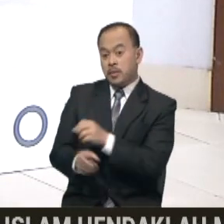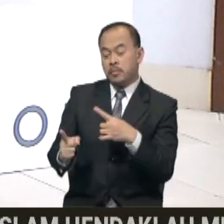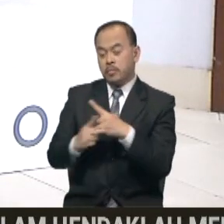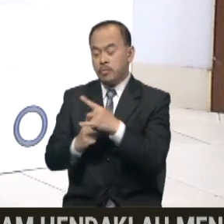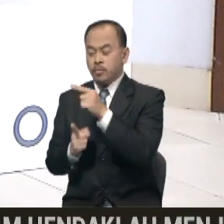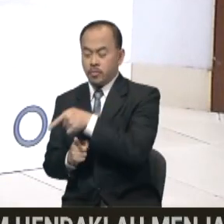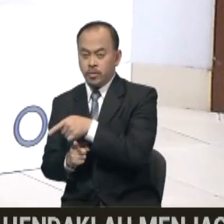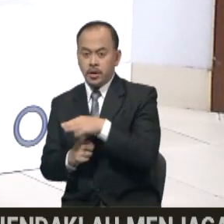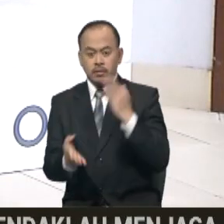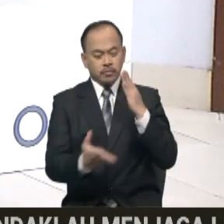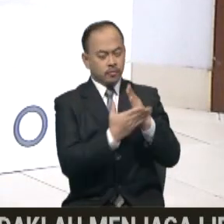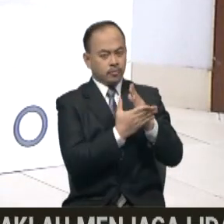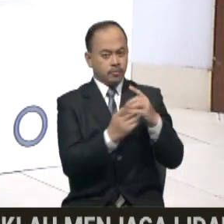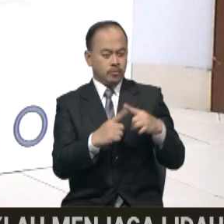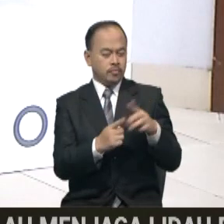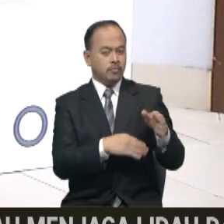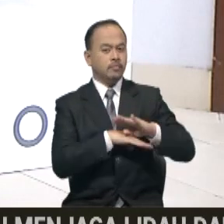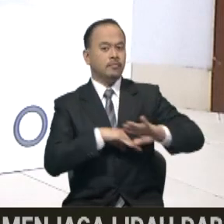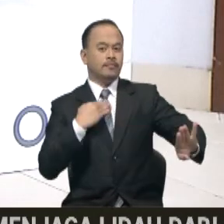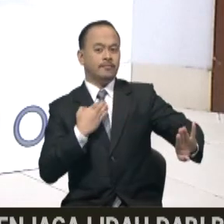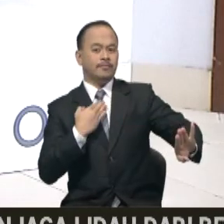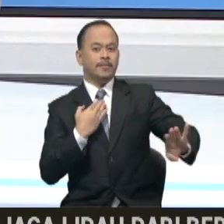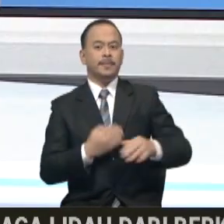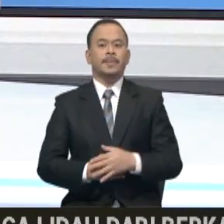ialah pencegahan supaya tidak ada buli.